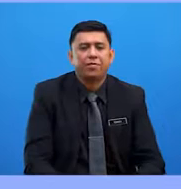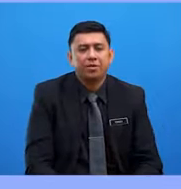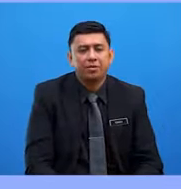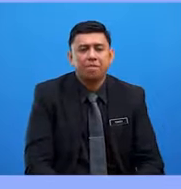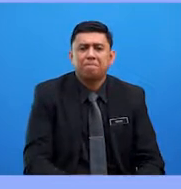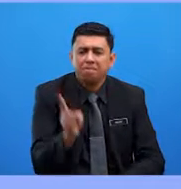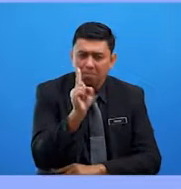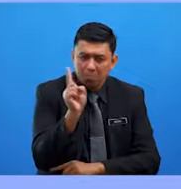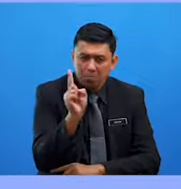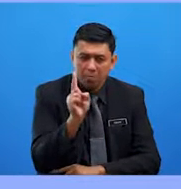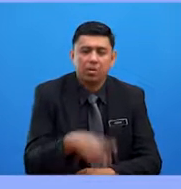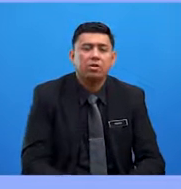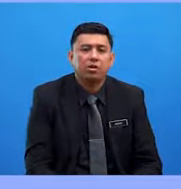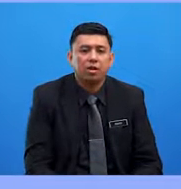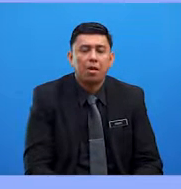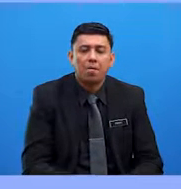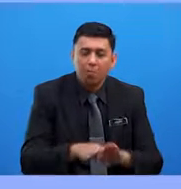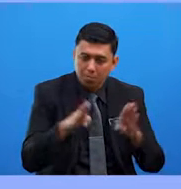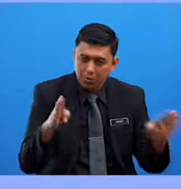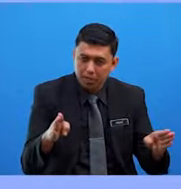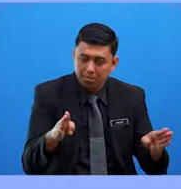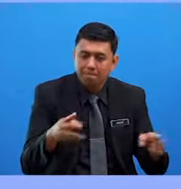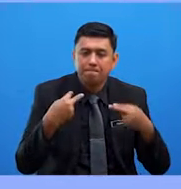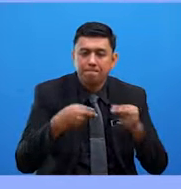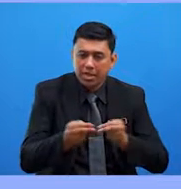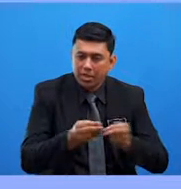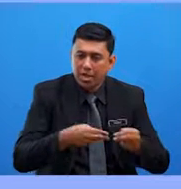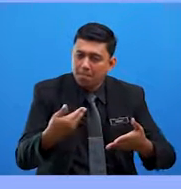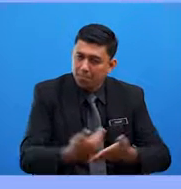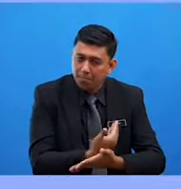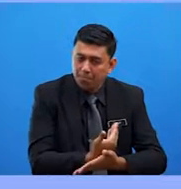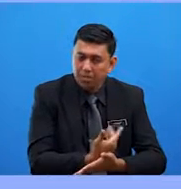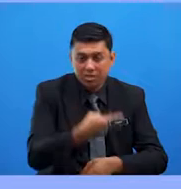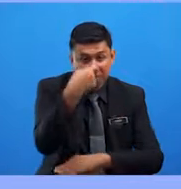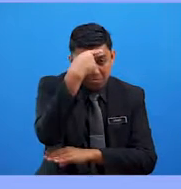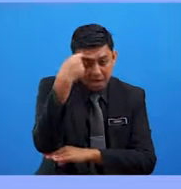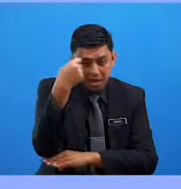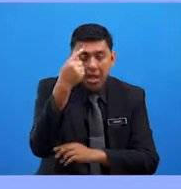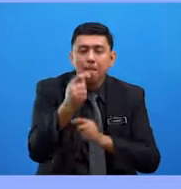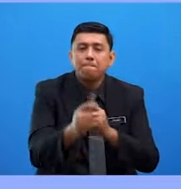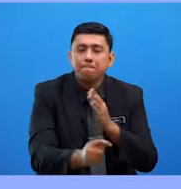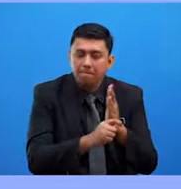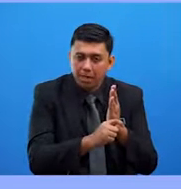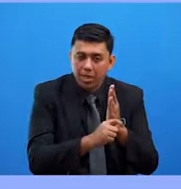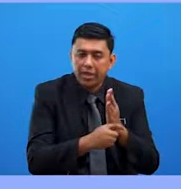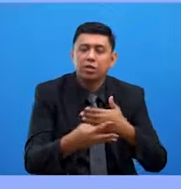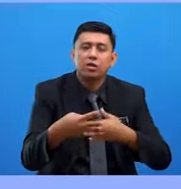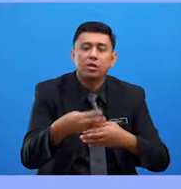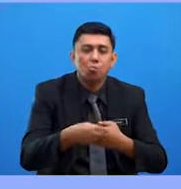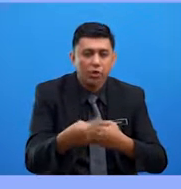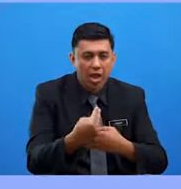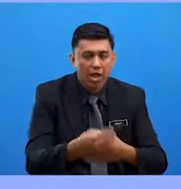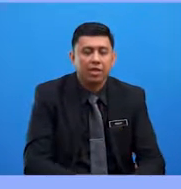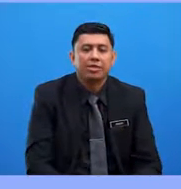di mana pembukaan perniagaan baharu akan menyebabkan pertambahan kemudahan